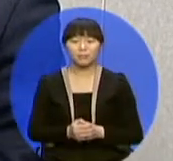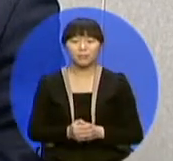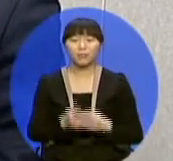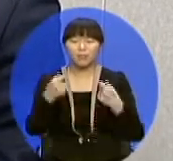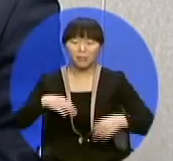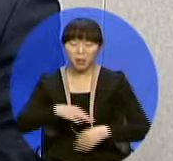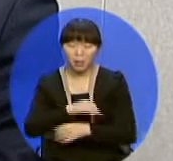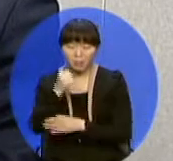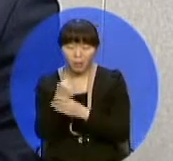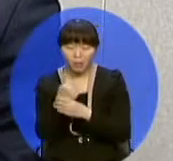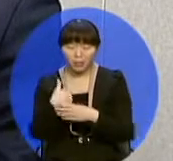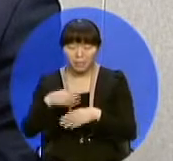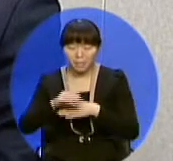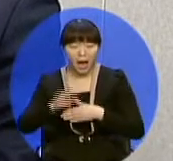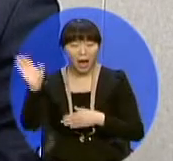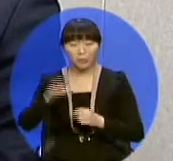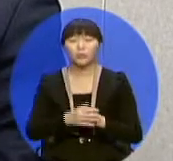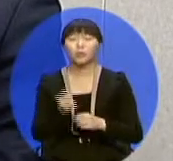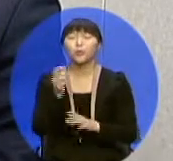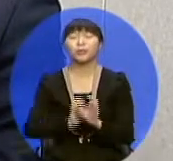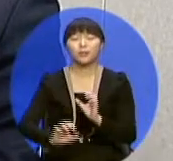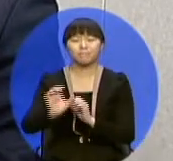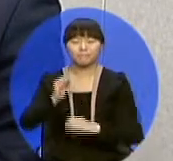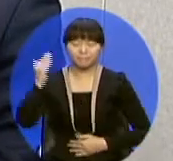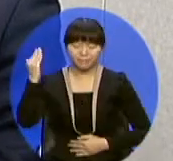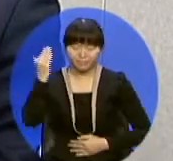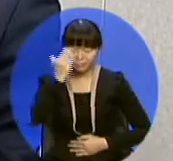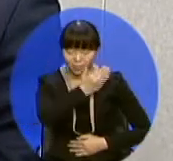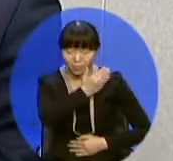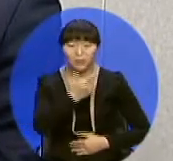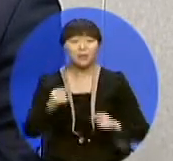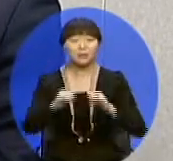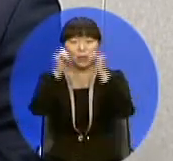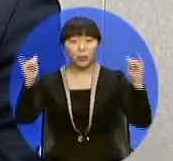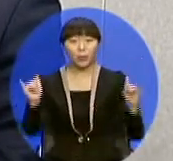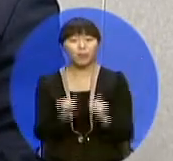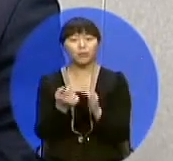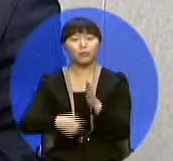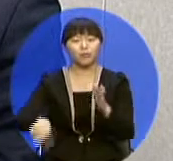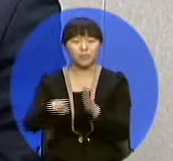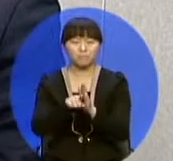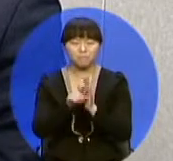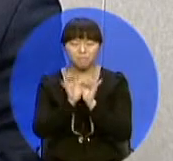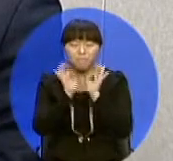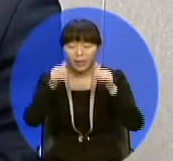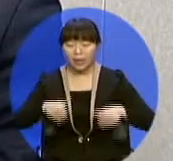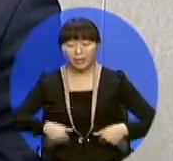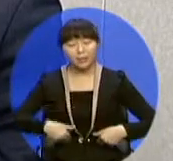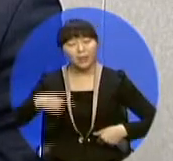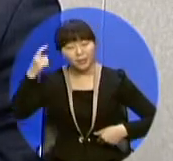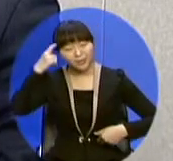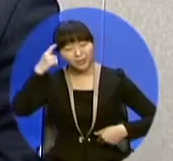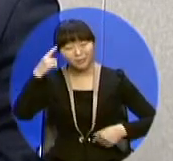그런 부정부패에 물들지 않고 또 조금 더 청렴한 그런 사회를 위해서 기여를 해야겠다 그런 생각을